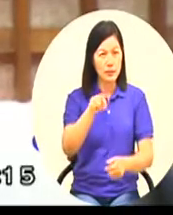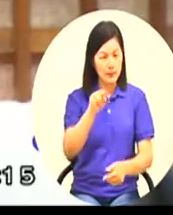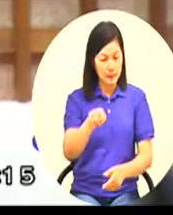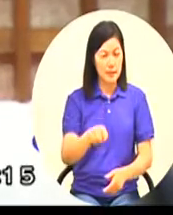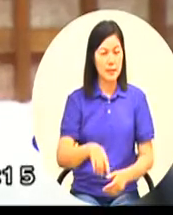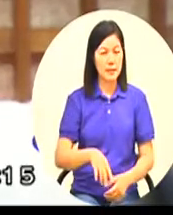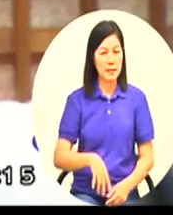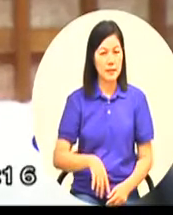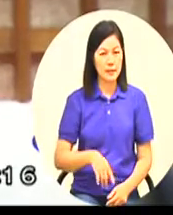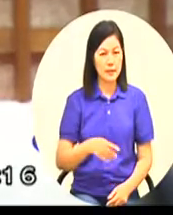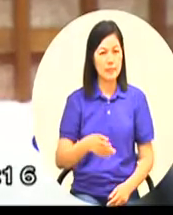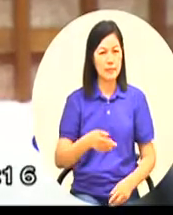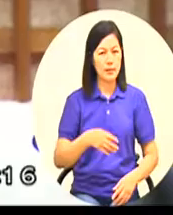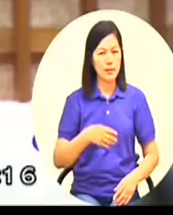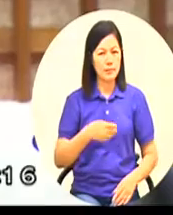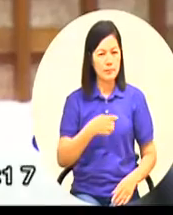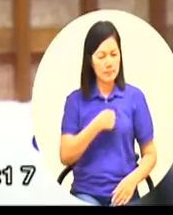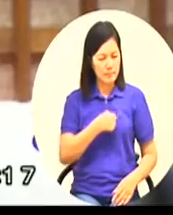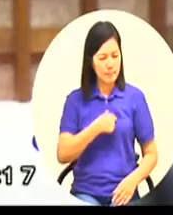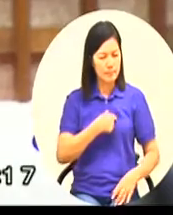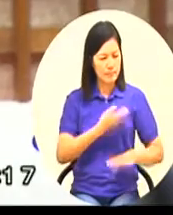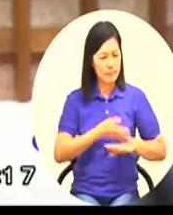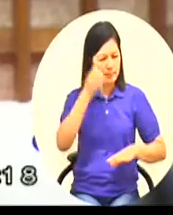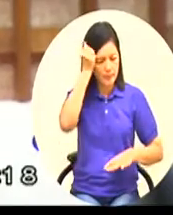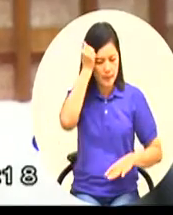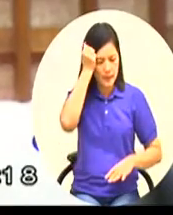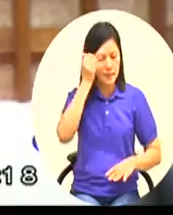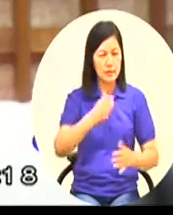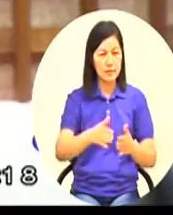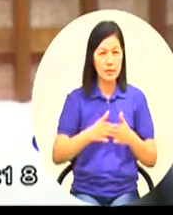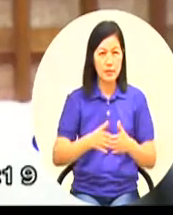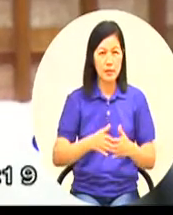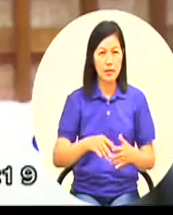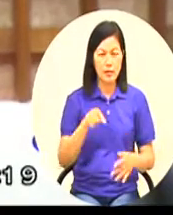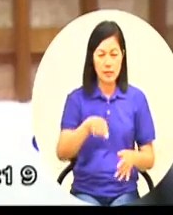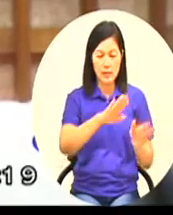之在之，放在心上，用这种方式怎